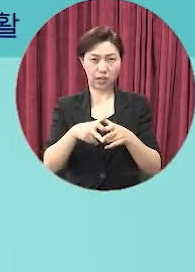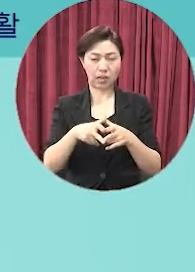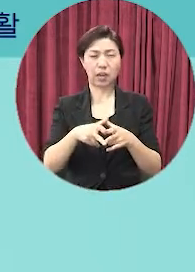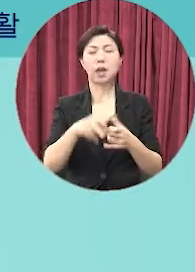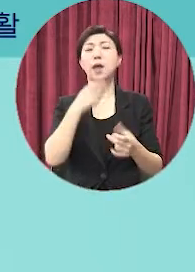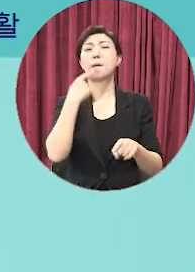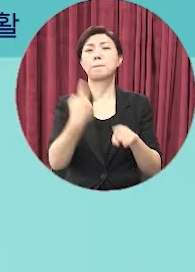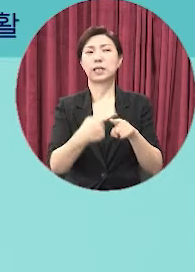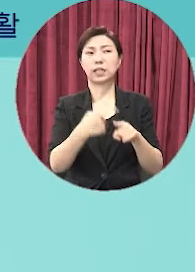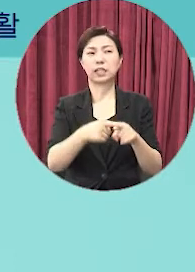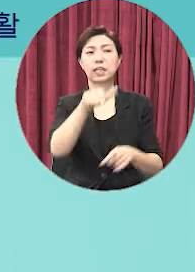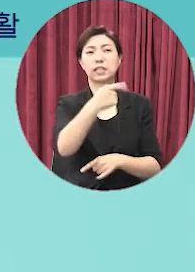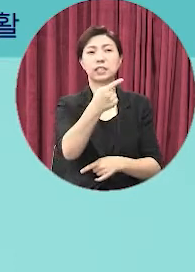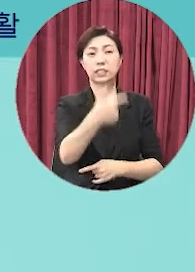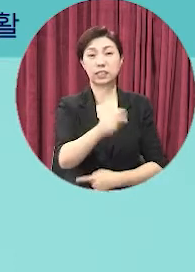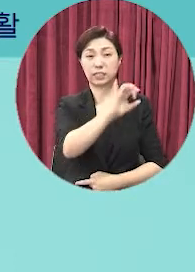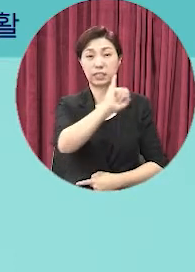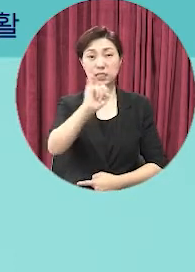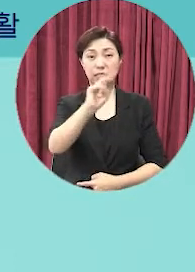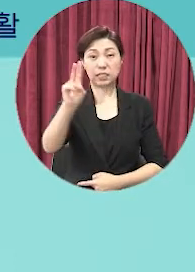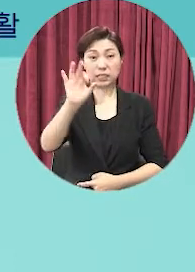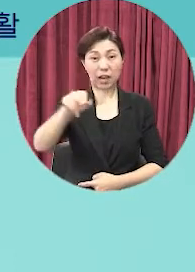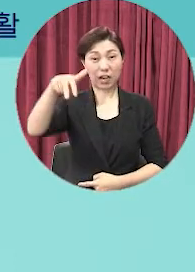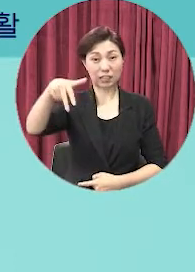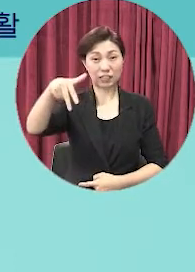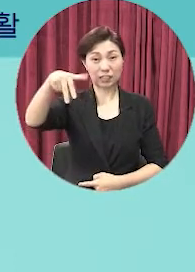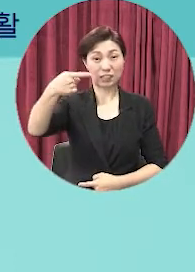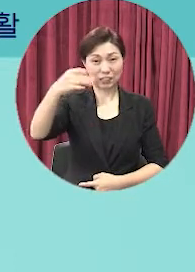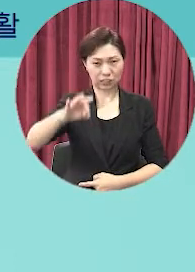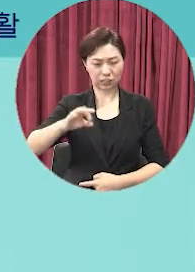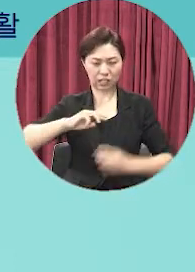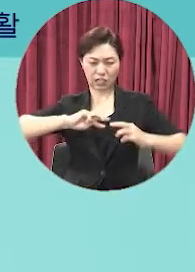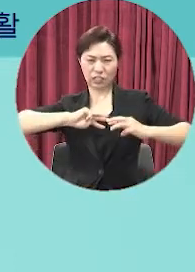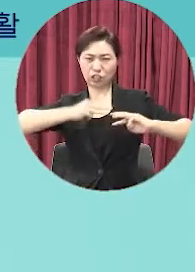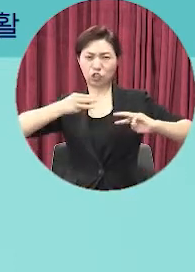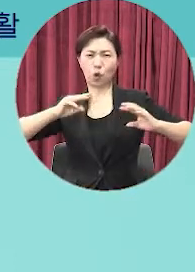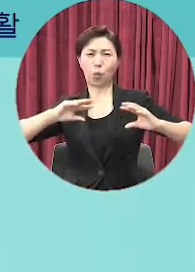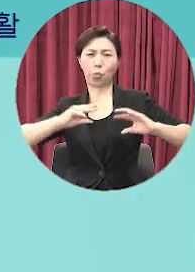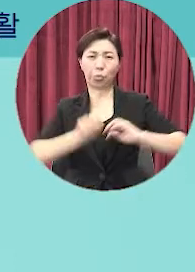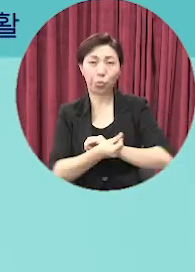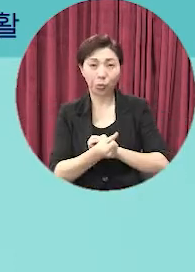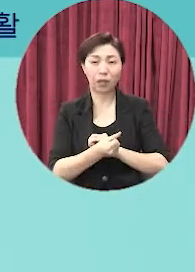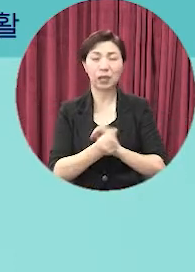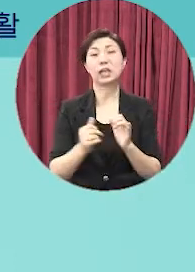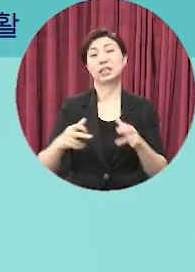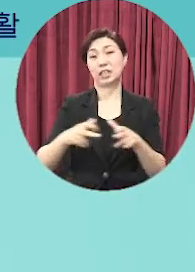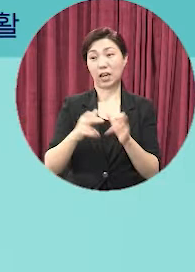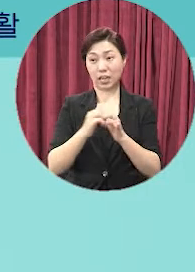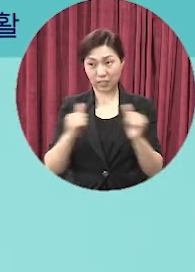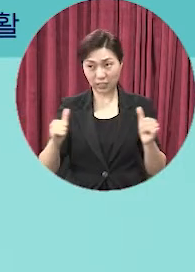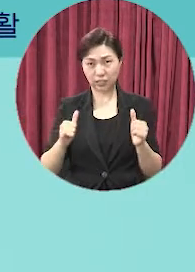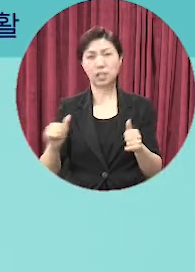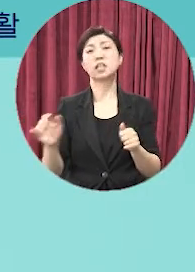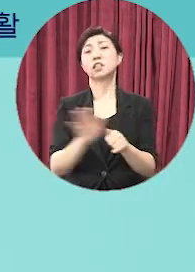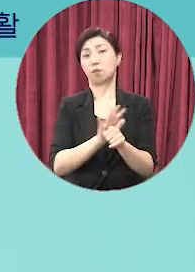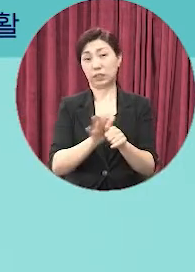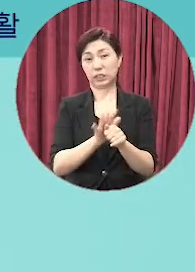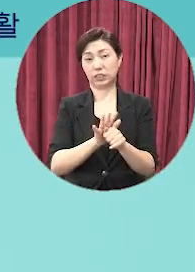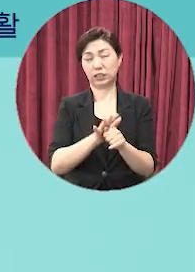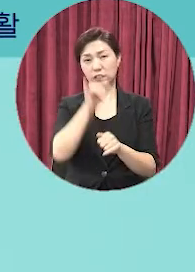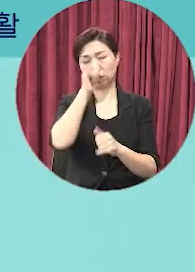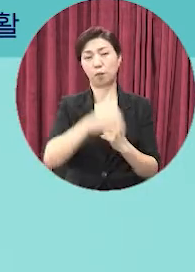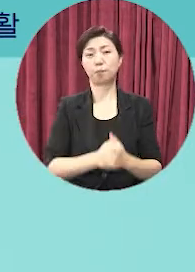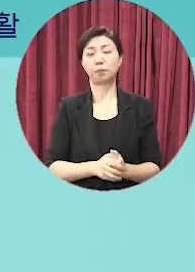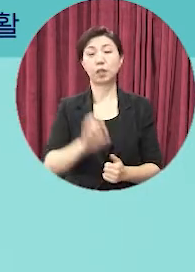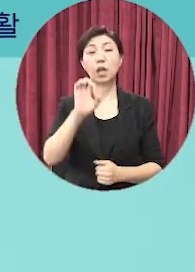대해서 지속적인 관리가 필요하기 때문에 텔레 리에 프로그램을 이제 폴란드에서 적용을 해서 앱을